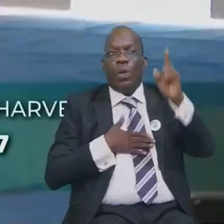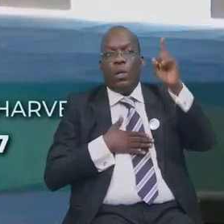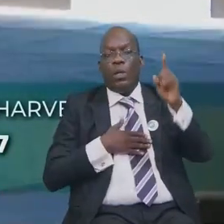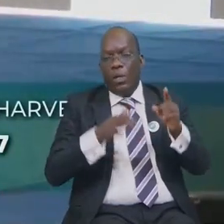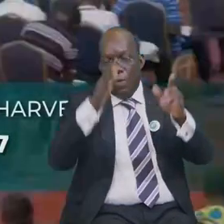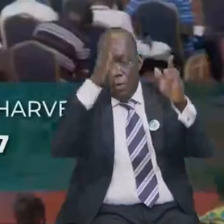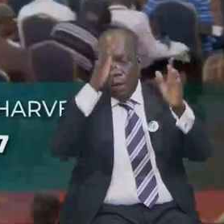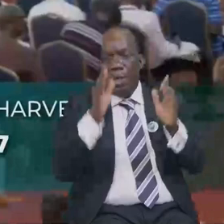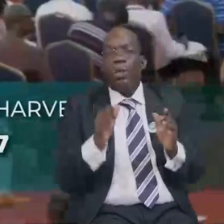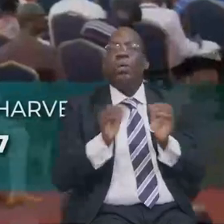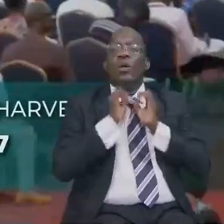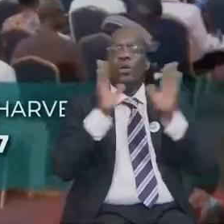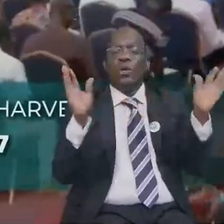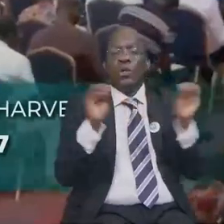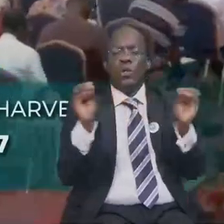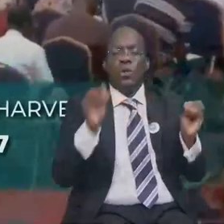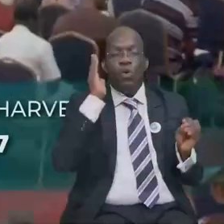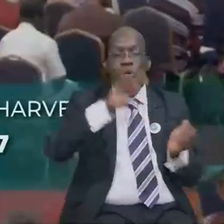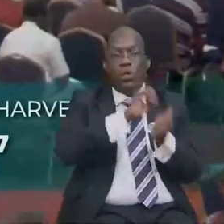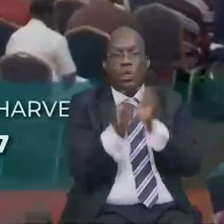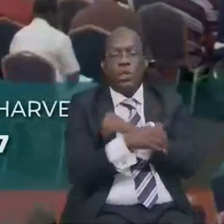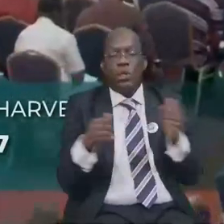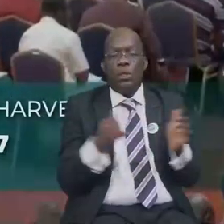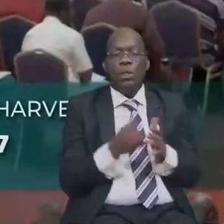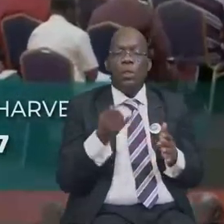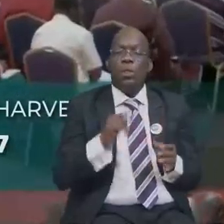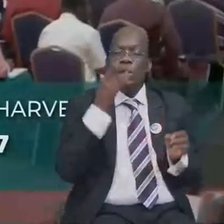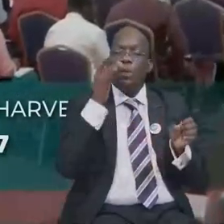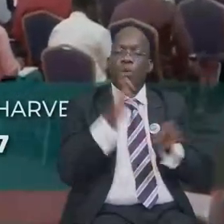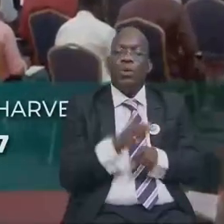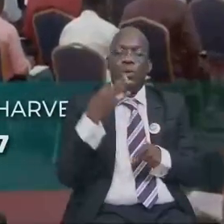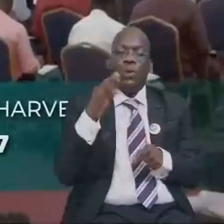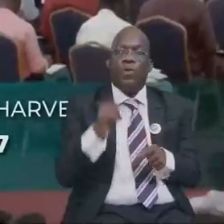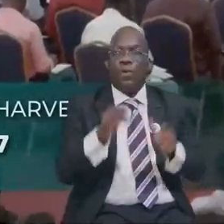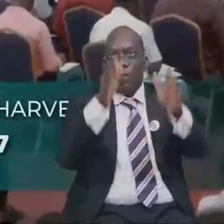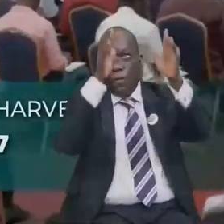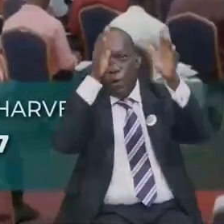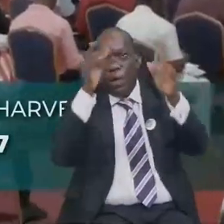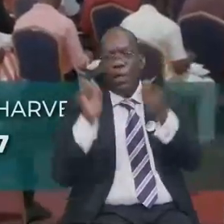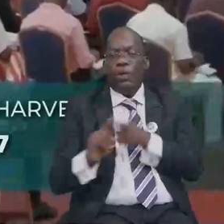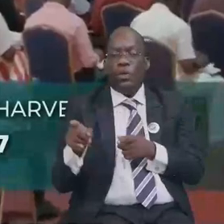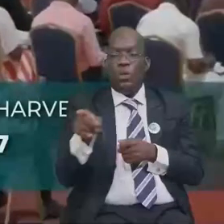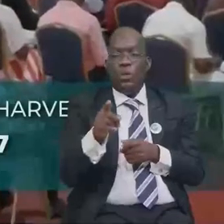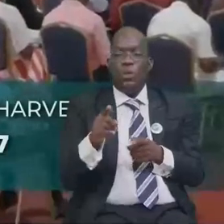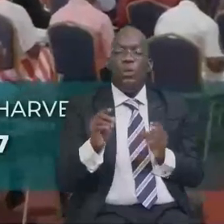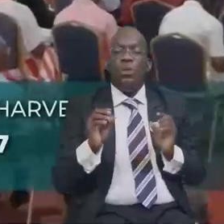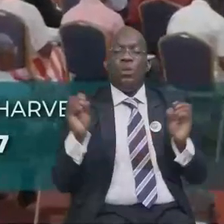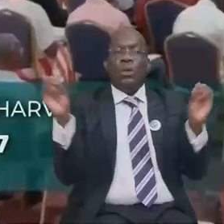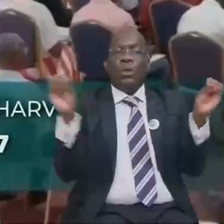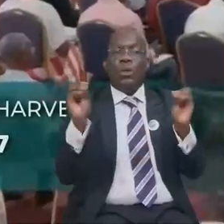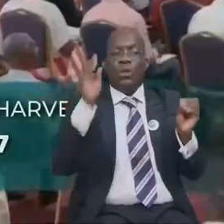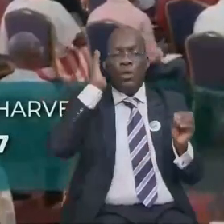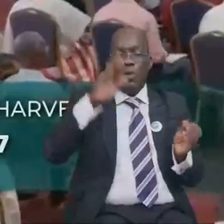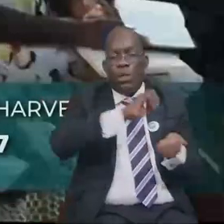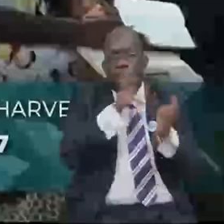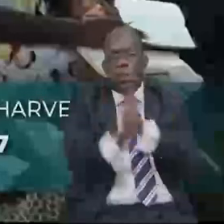rien ne changera. Et la promesse du Père pour toi aujourd'hui, rien ne changera cette promesse au